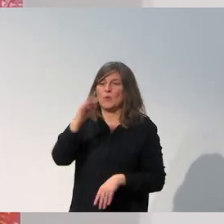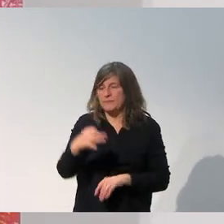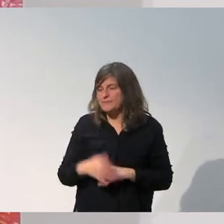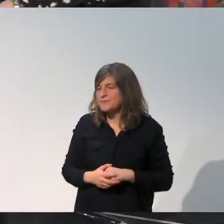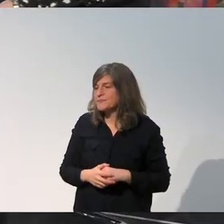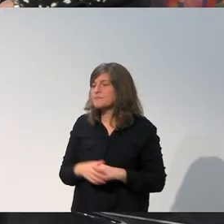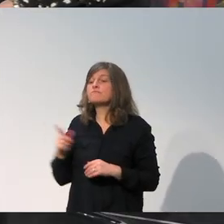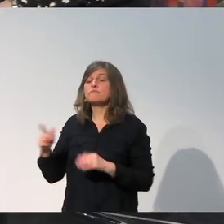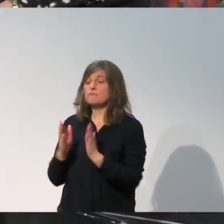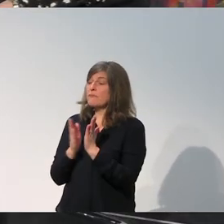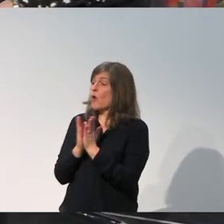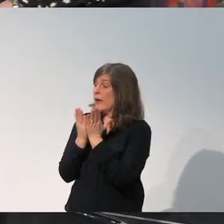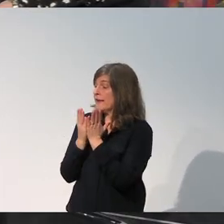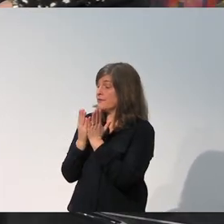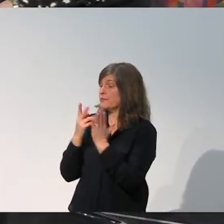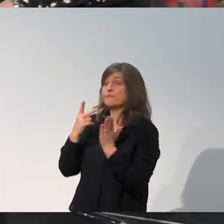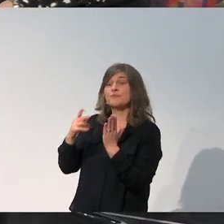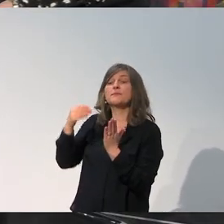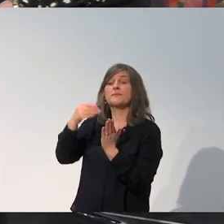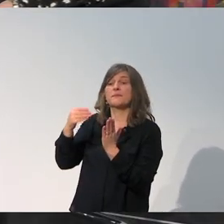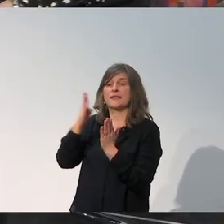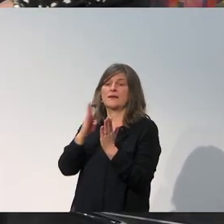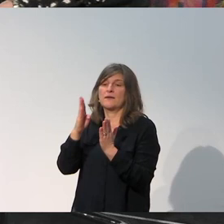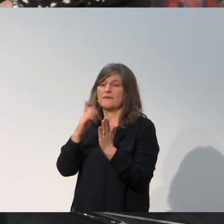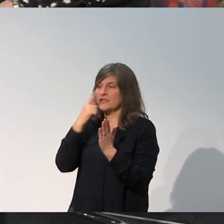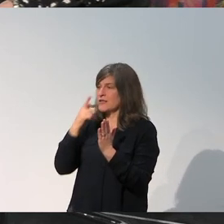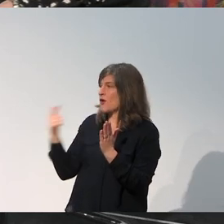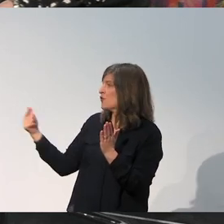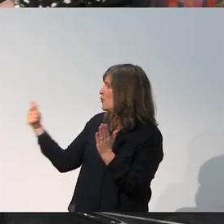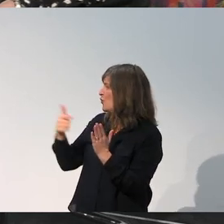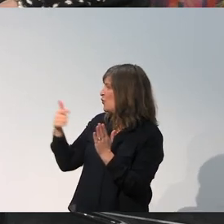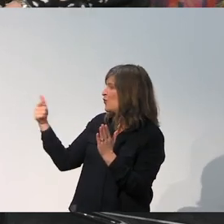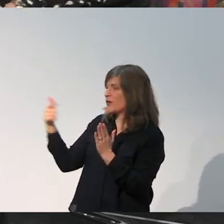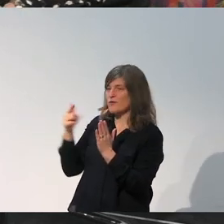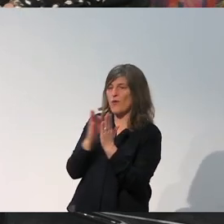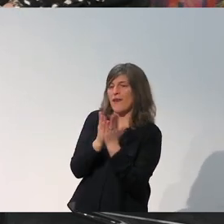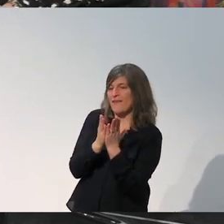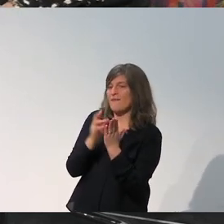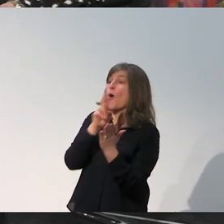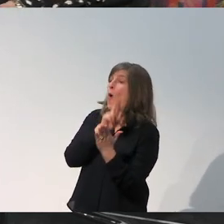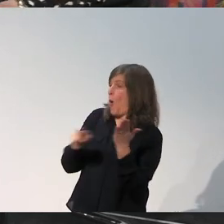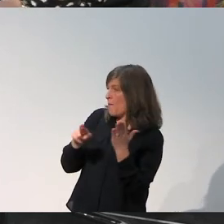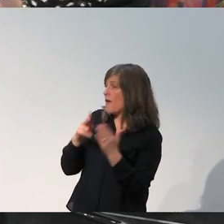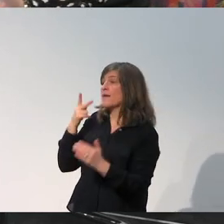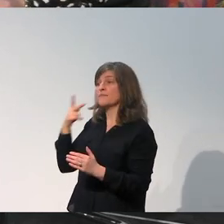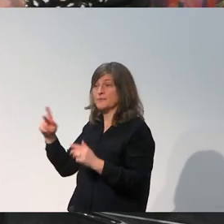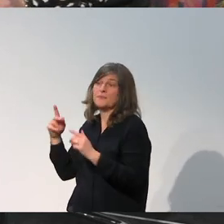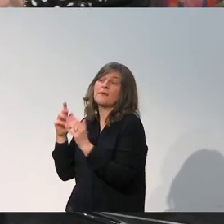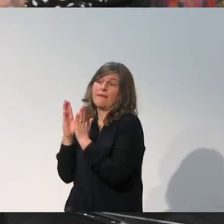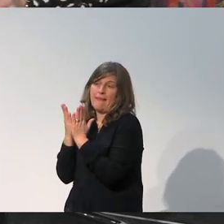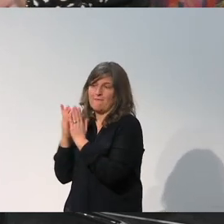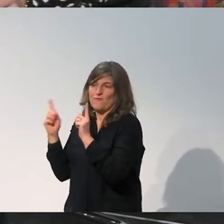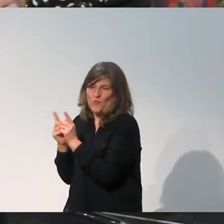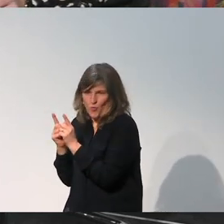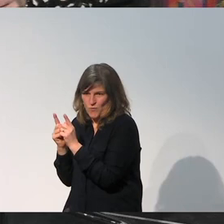de Miguel Bonnefoy quelque chose qui m'a paru faire écho entre vos deux livres, entre le roman et l'essai, c'est